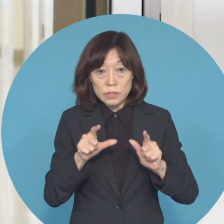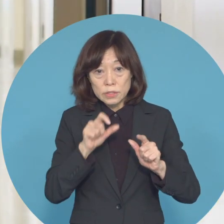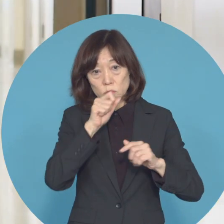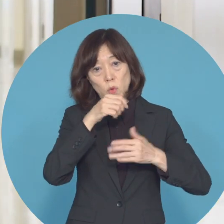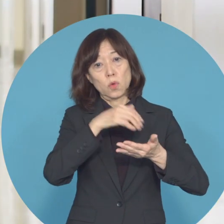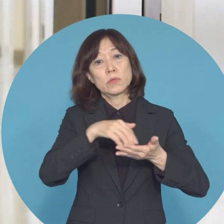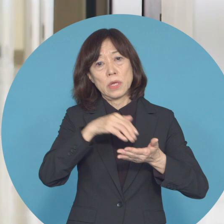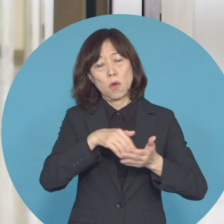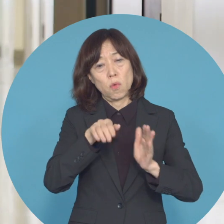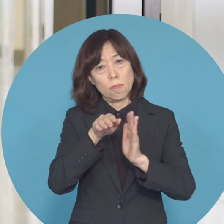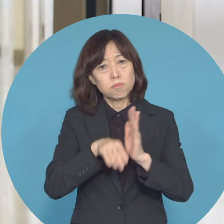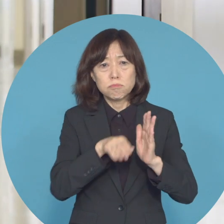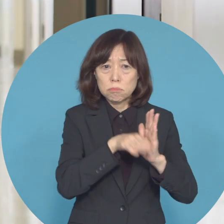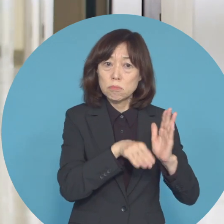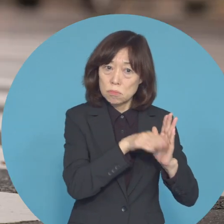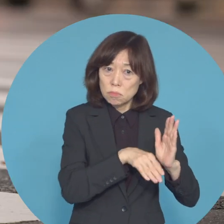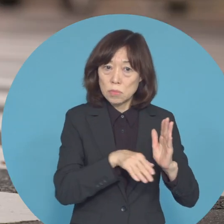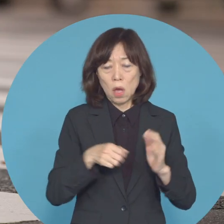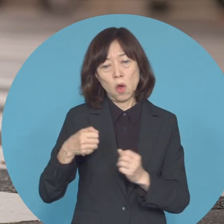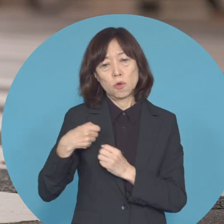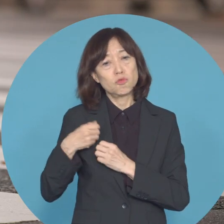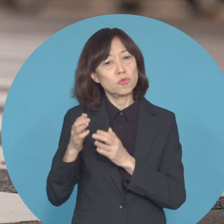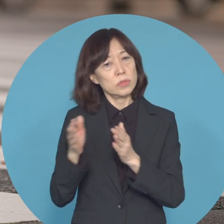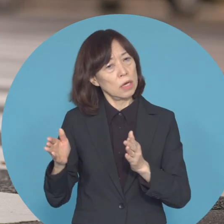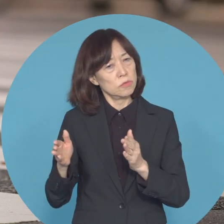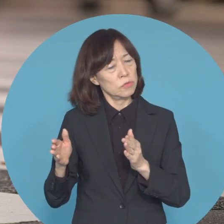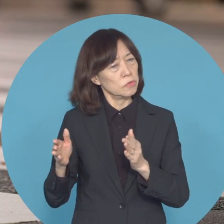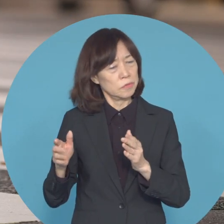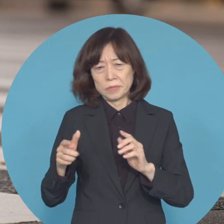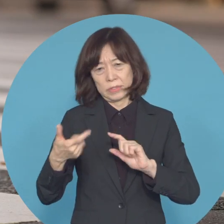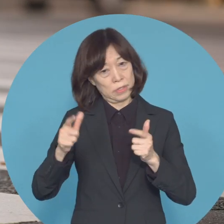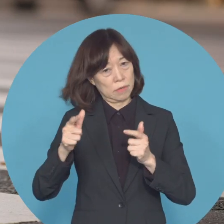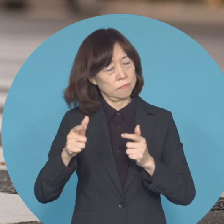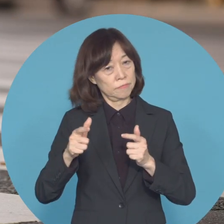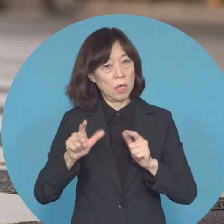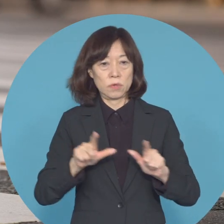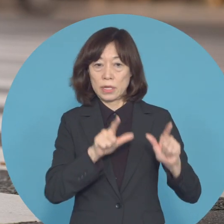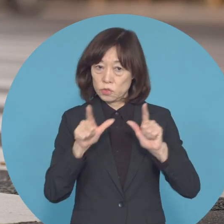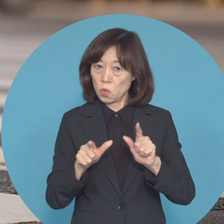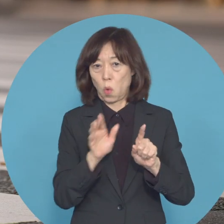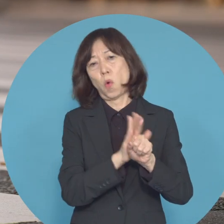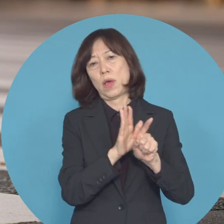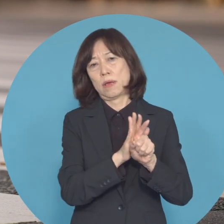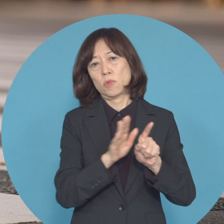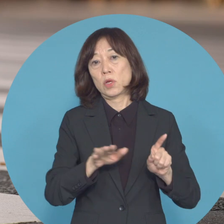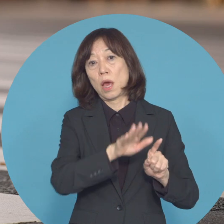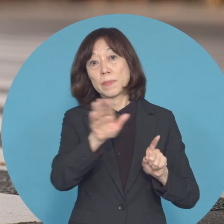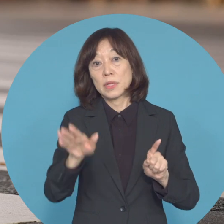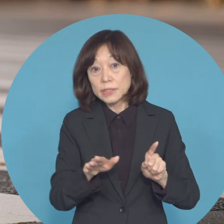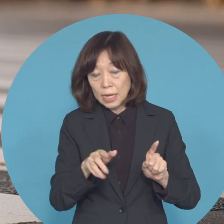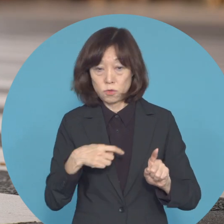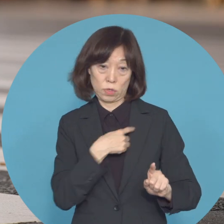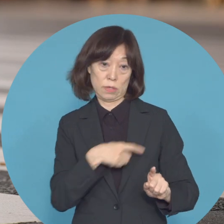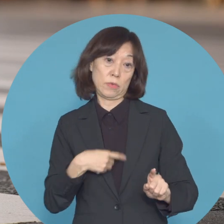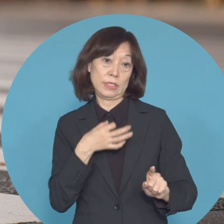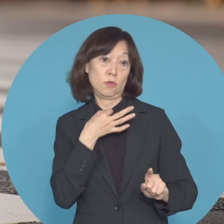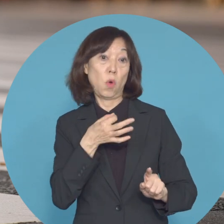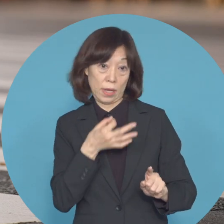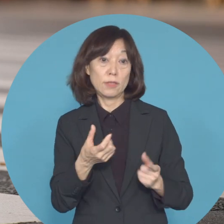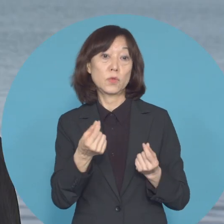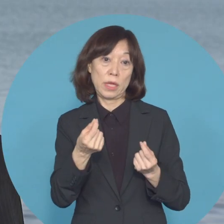算は削られています。軍拡よりも暮らし応援を、これが皆さんの声ではないでしょう